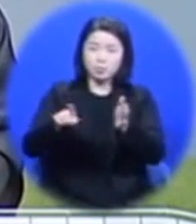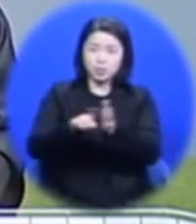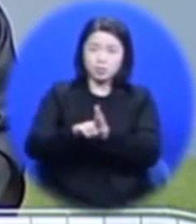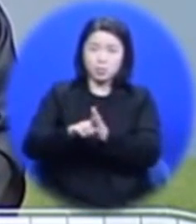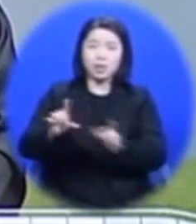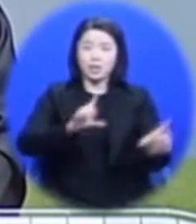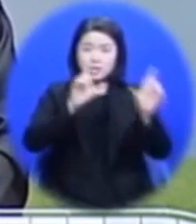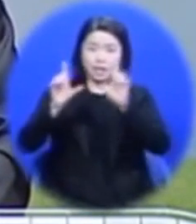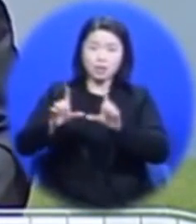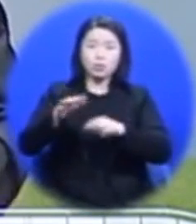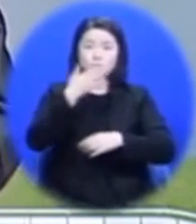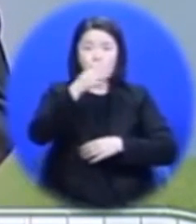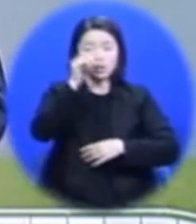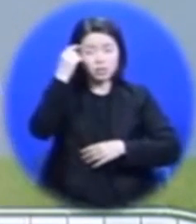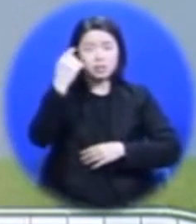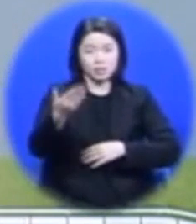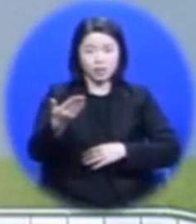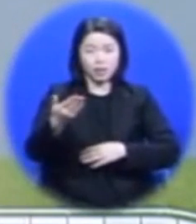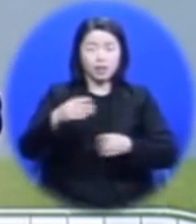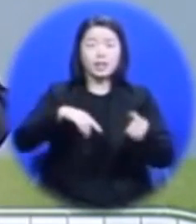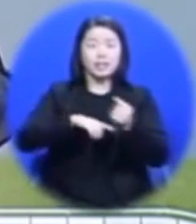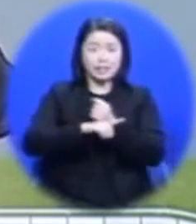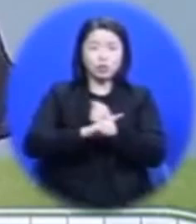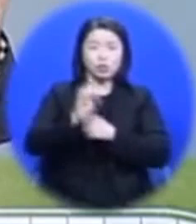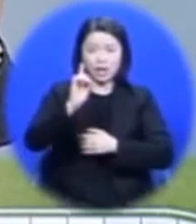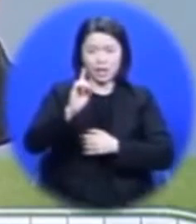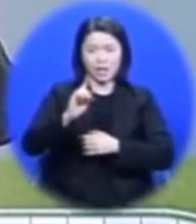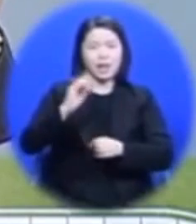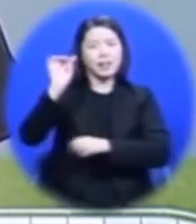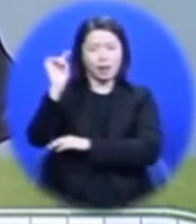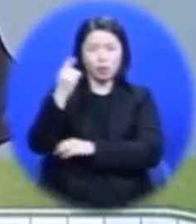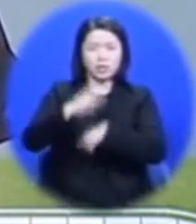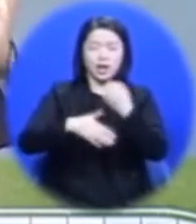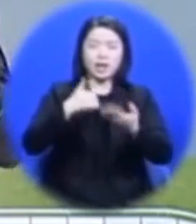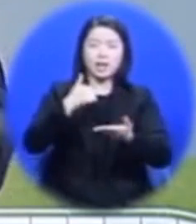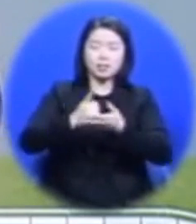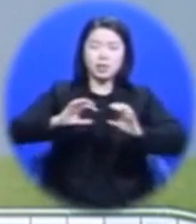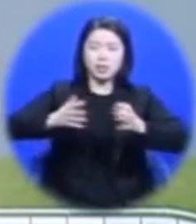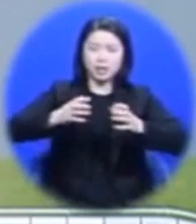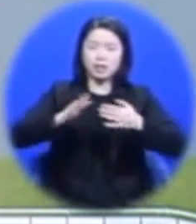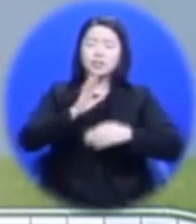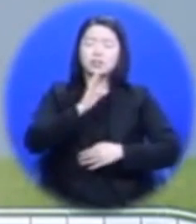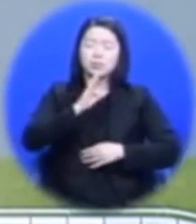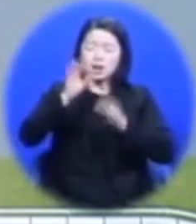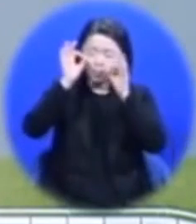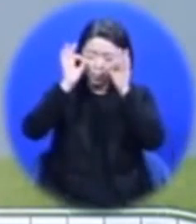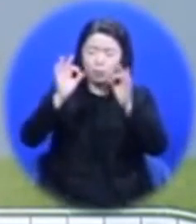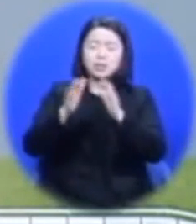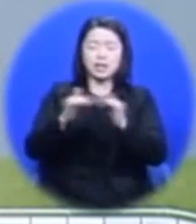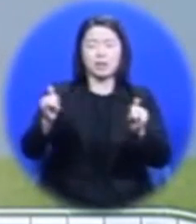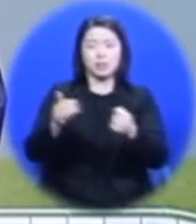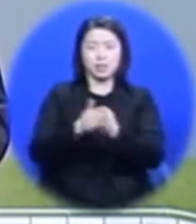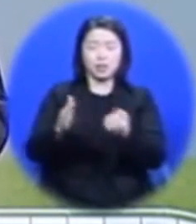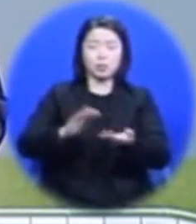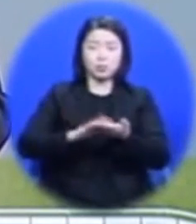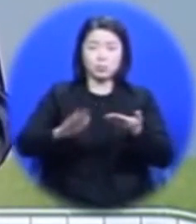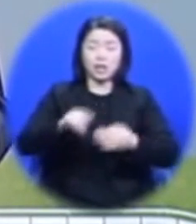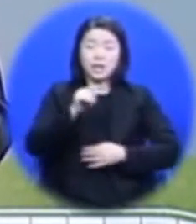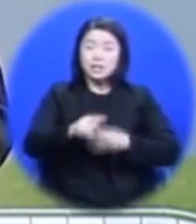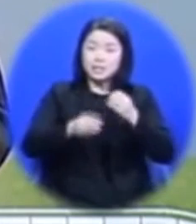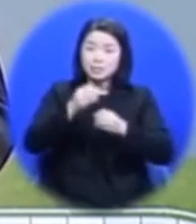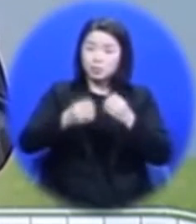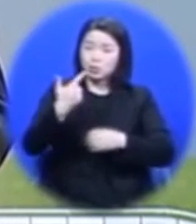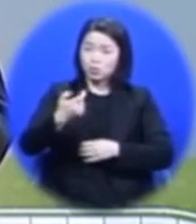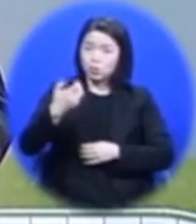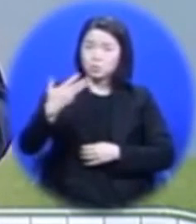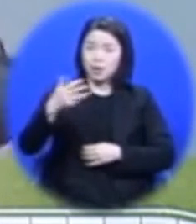살았을까? 이유는요, 다윗이 하나님의 나라를 정말 본 사람이기 때문에 그렇습니다. 이 시편